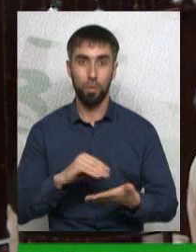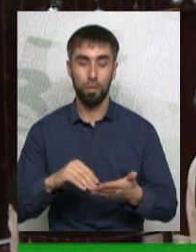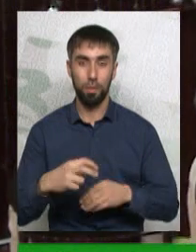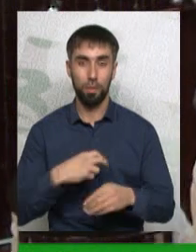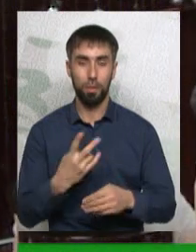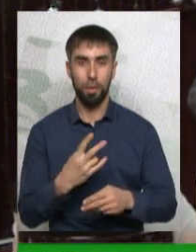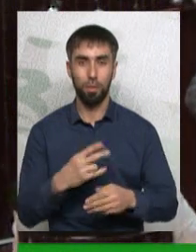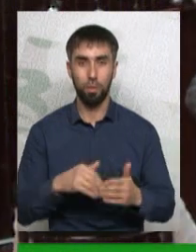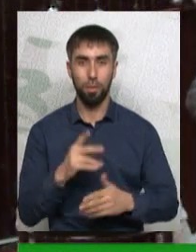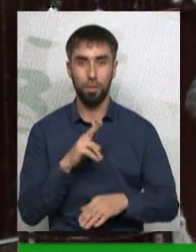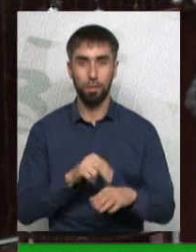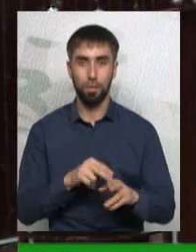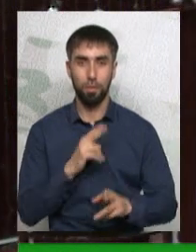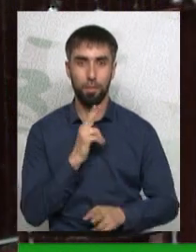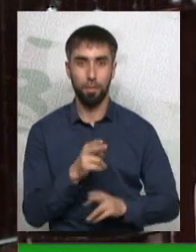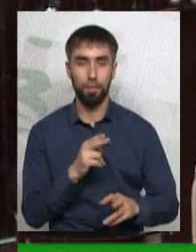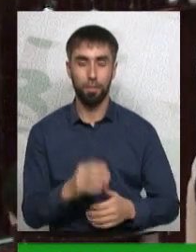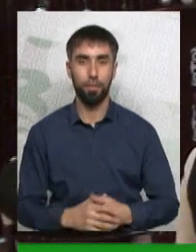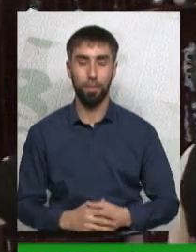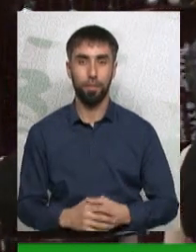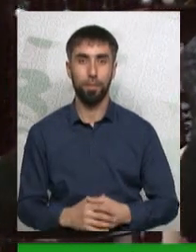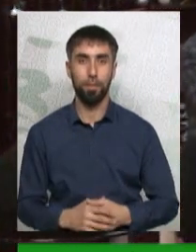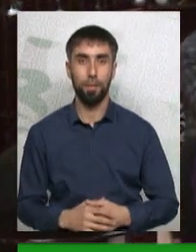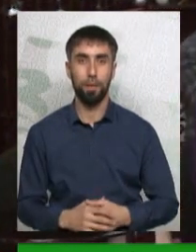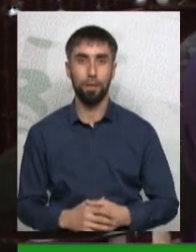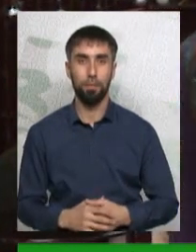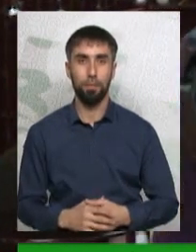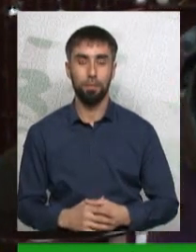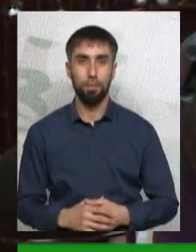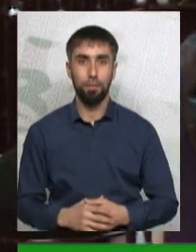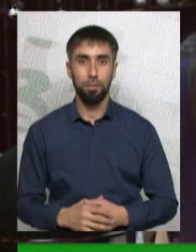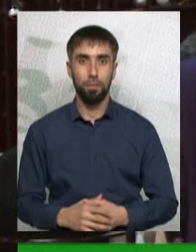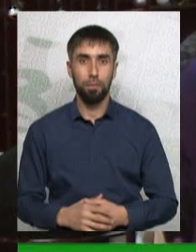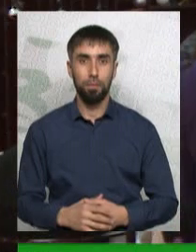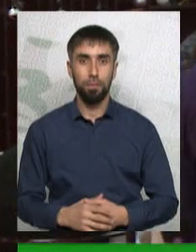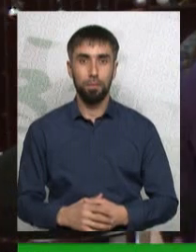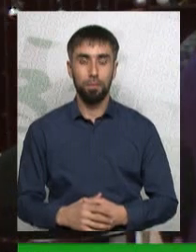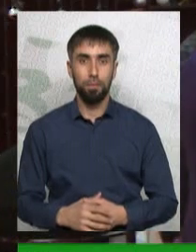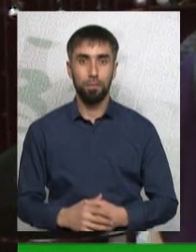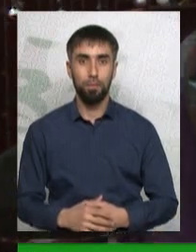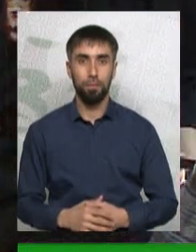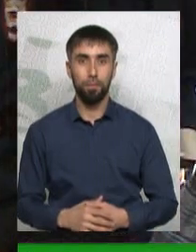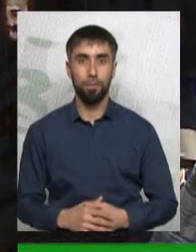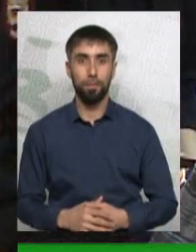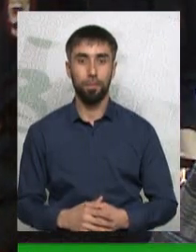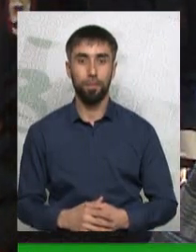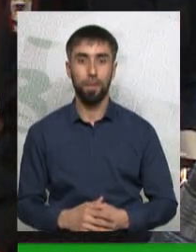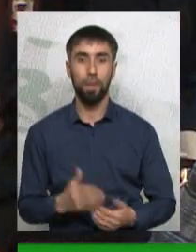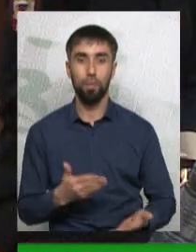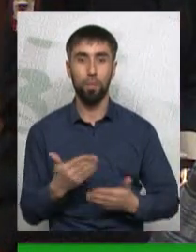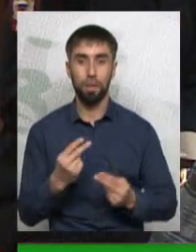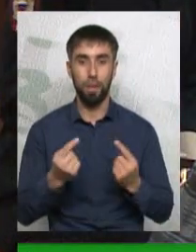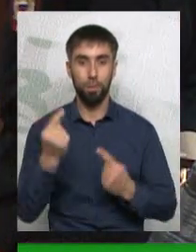рекомендовано обратиться к службе, куда нужно вообще обратиться. МВД тут и так далее. В службу полиции. Приглашены